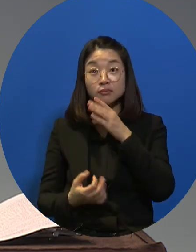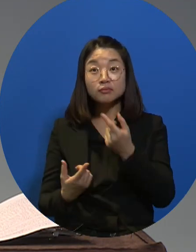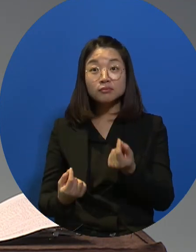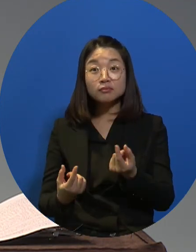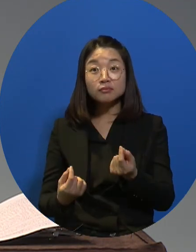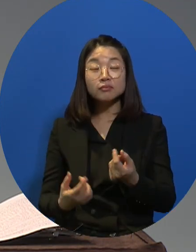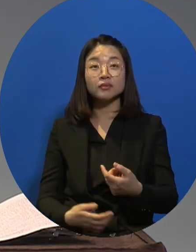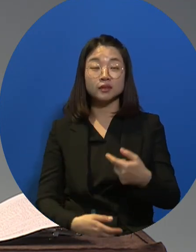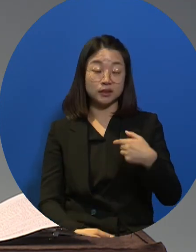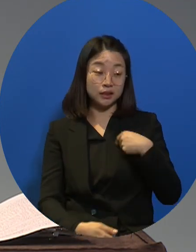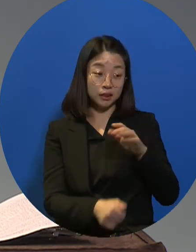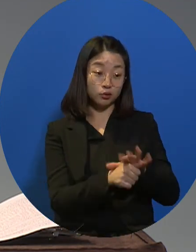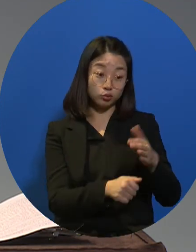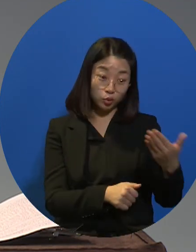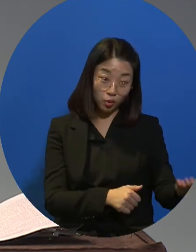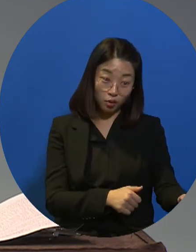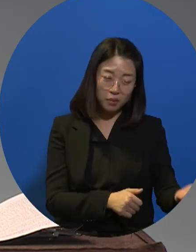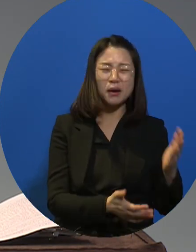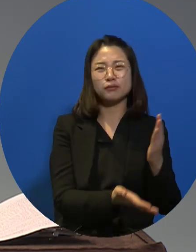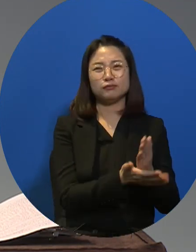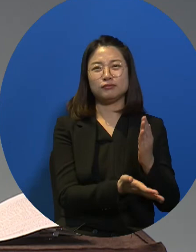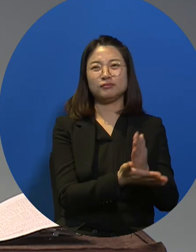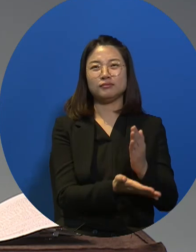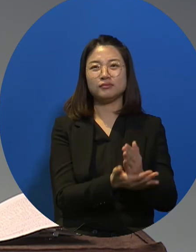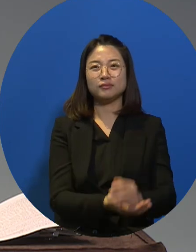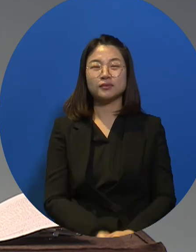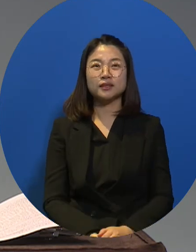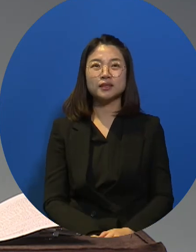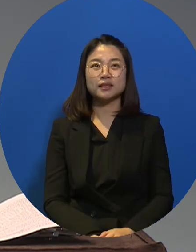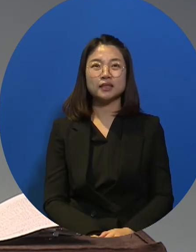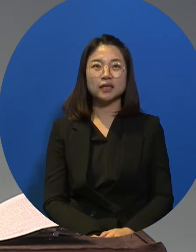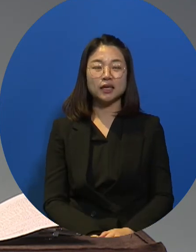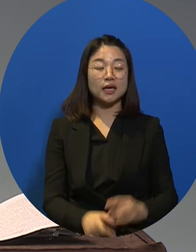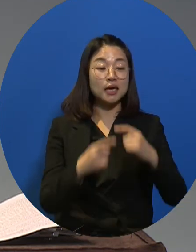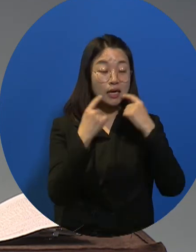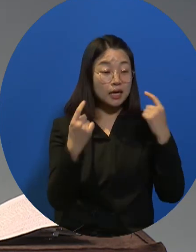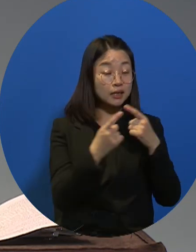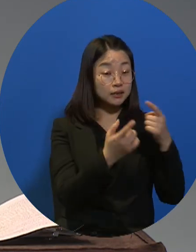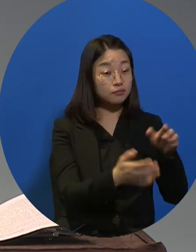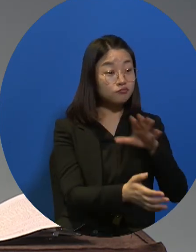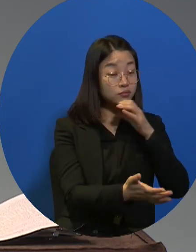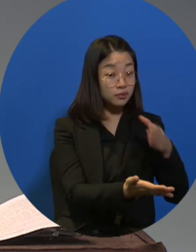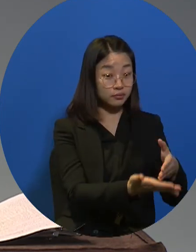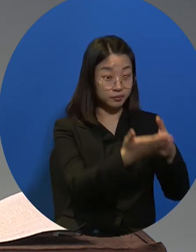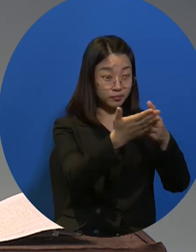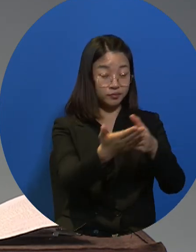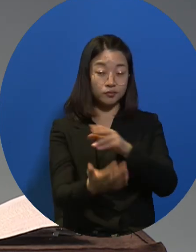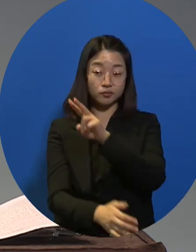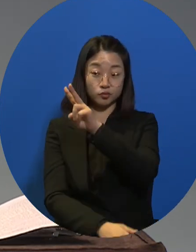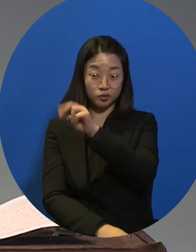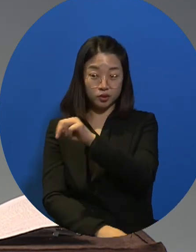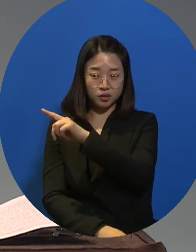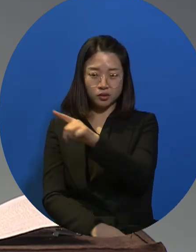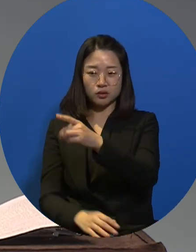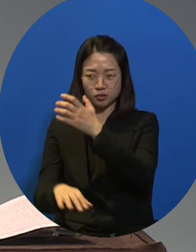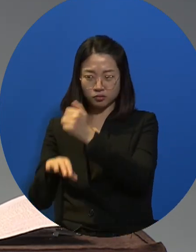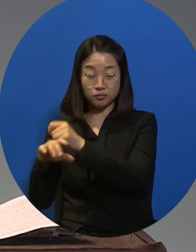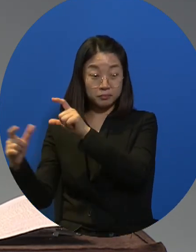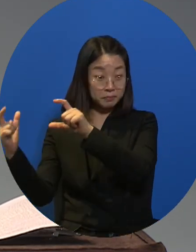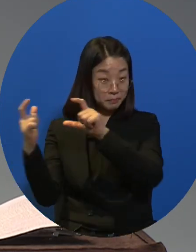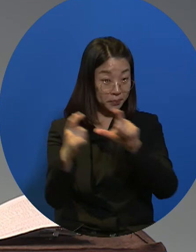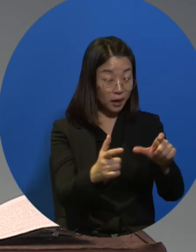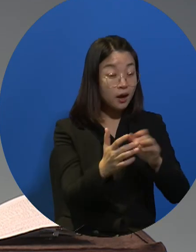실제 이러한 지원 절차를 하는 것보다는 개인 진정 제도를 통해서 유엔에서 최종 권고가 나왔을